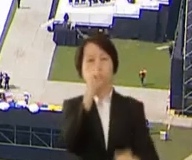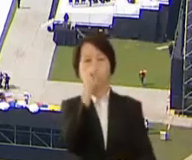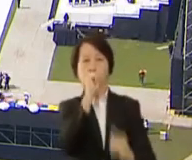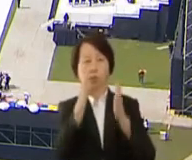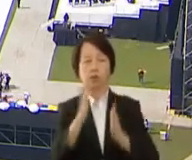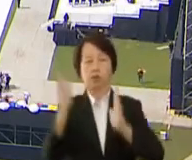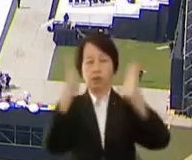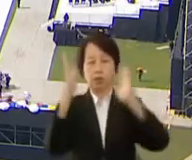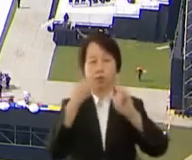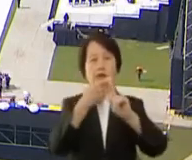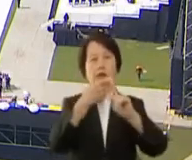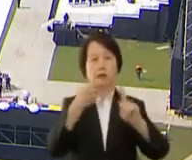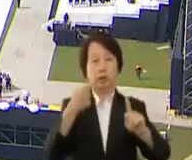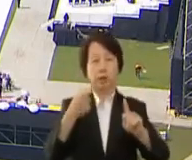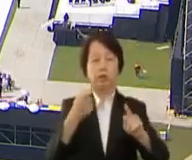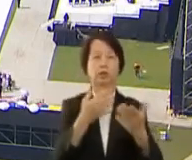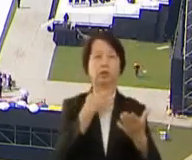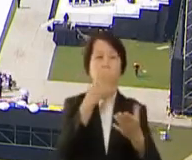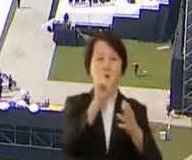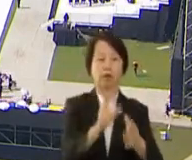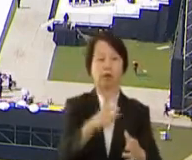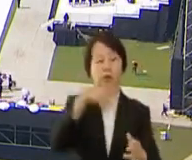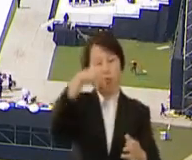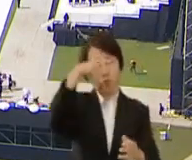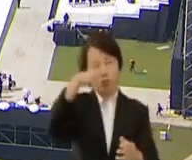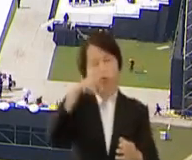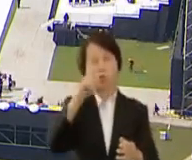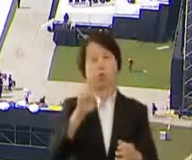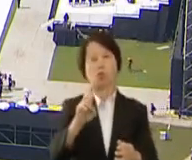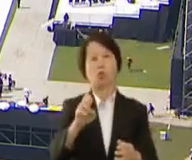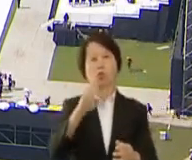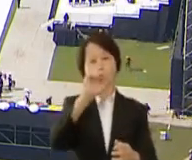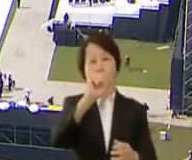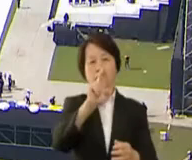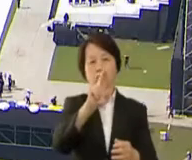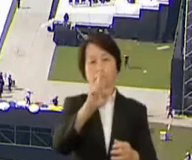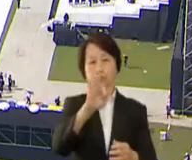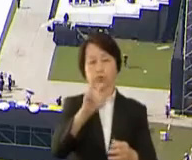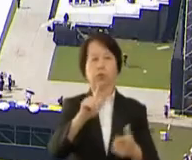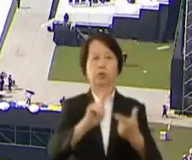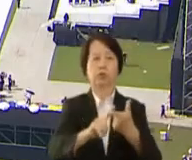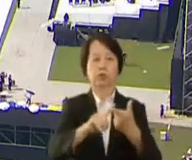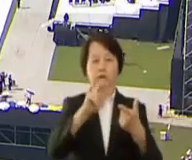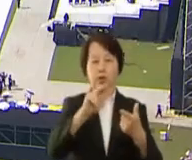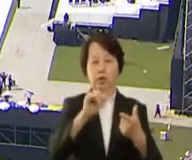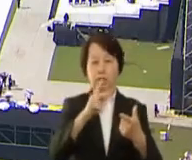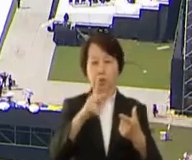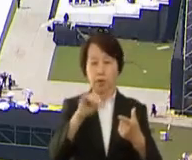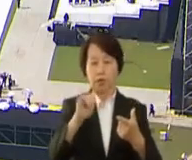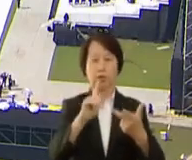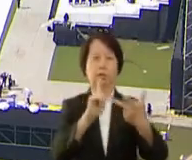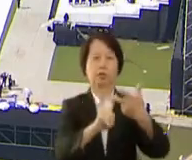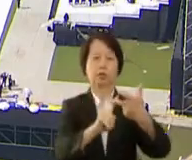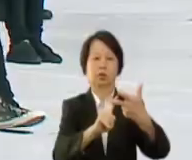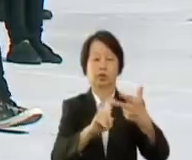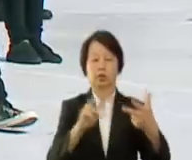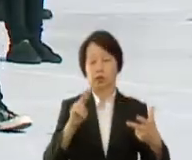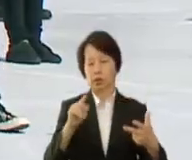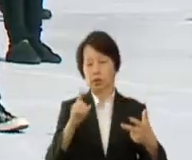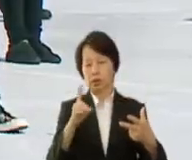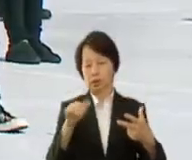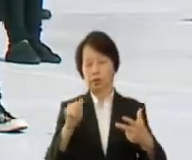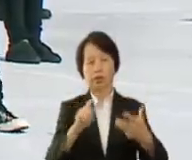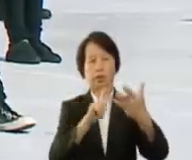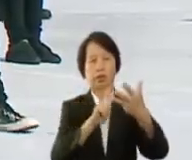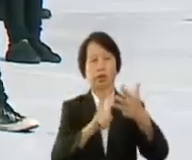air terdiri daripada Putra Muhammad, Sufi Rashid, Nikki Palikat, Nadia